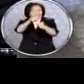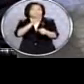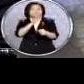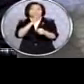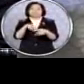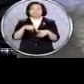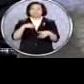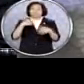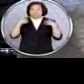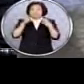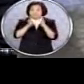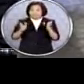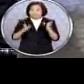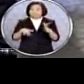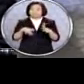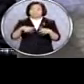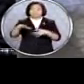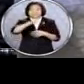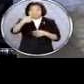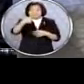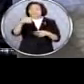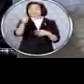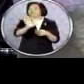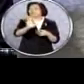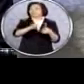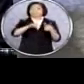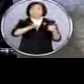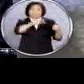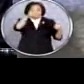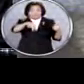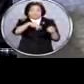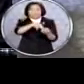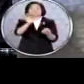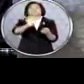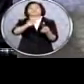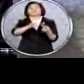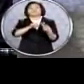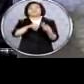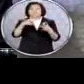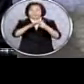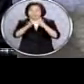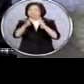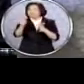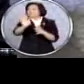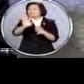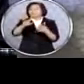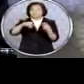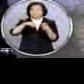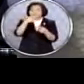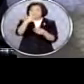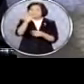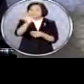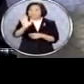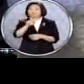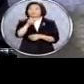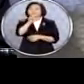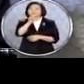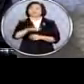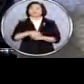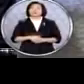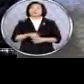一，在我们任内不搞台独，在我们任内不用武力，用这样的方式来形成的共